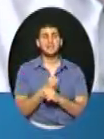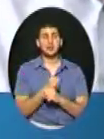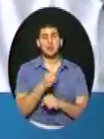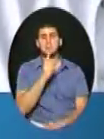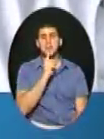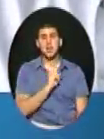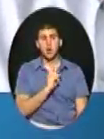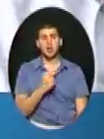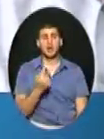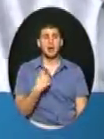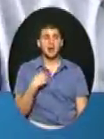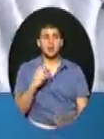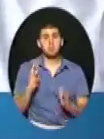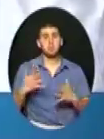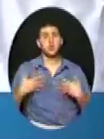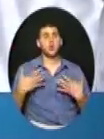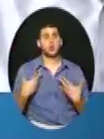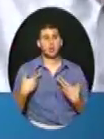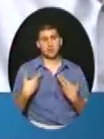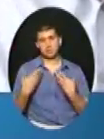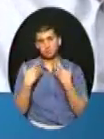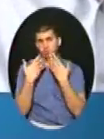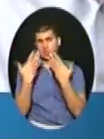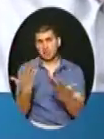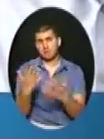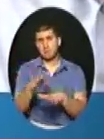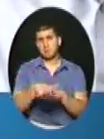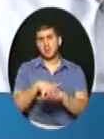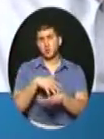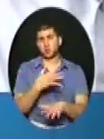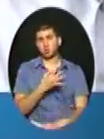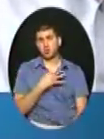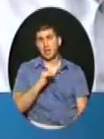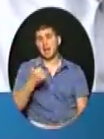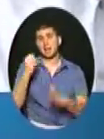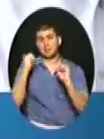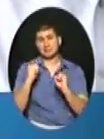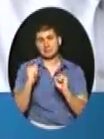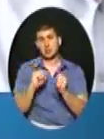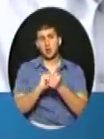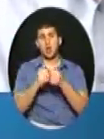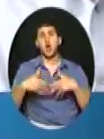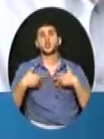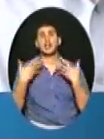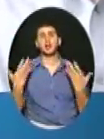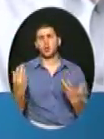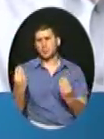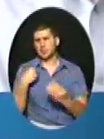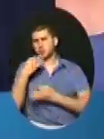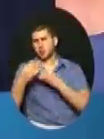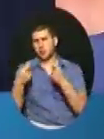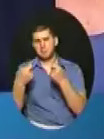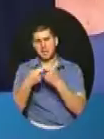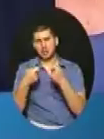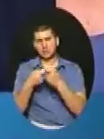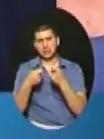מתוק ואני פשוט מאושר הנה אני משתף אותך בתחושה הכי בסיסית שלי אושר גדול כן תכף אני אשאל אותך גם